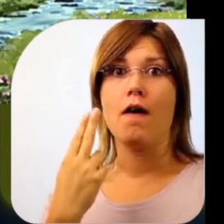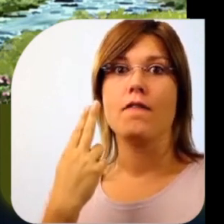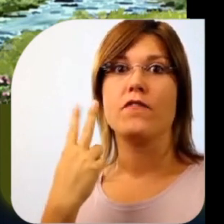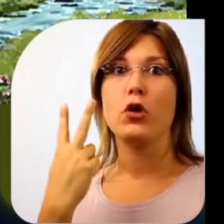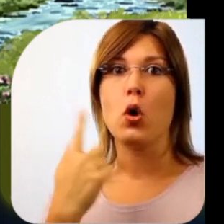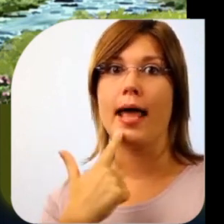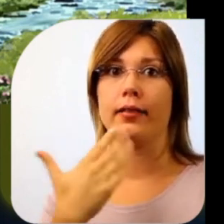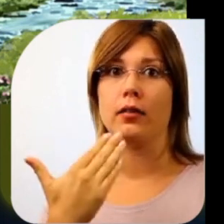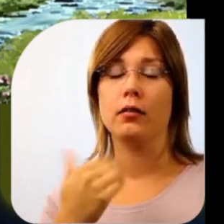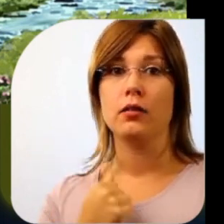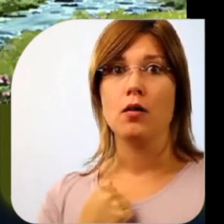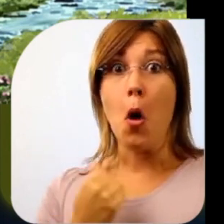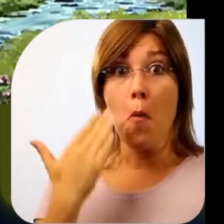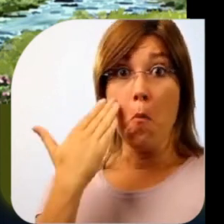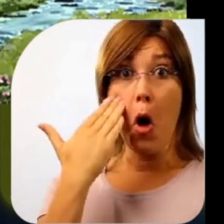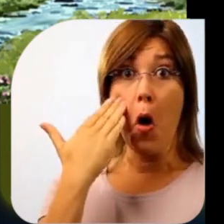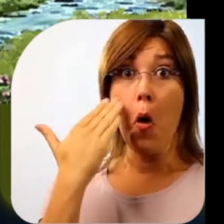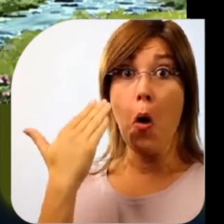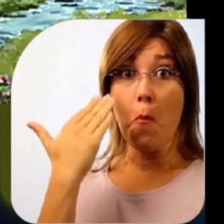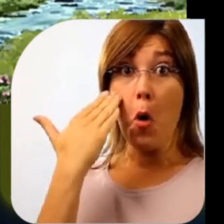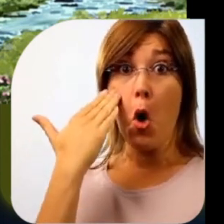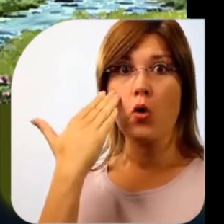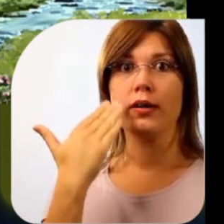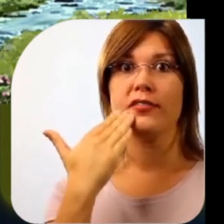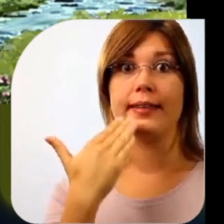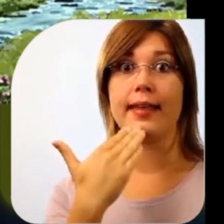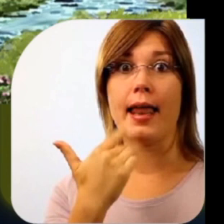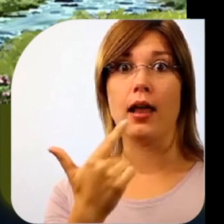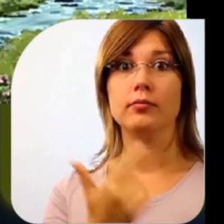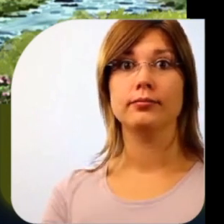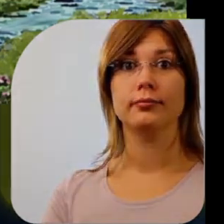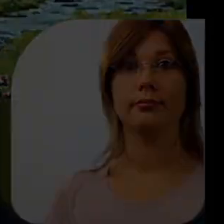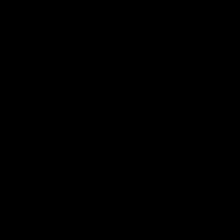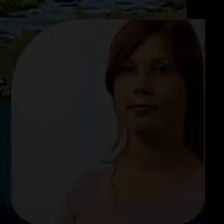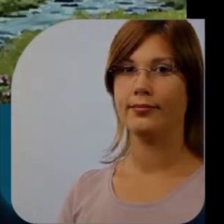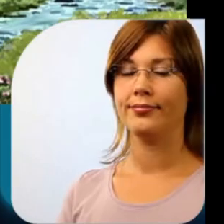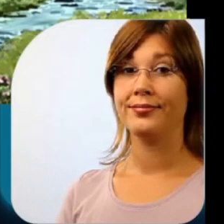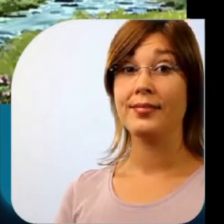effraya Violette. « Me » fit-elle.